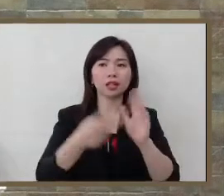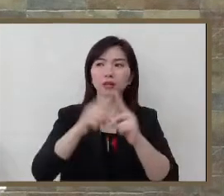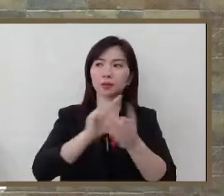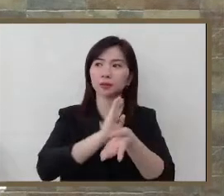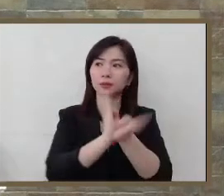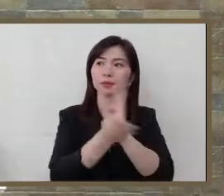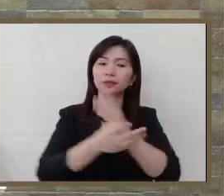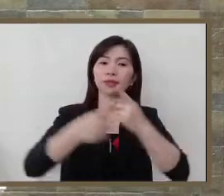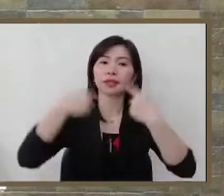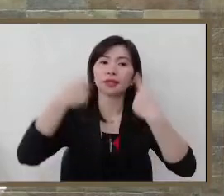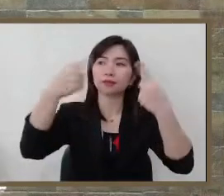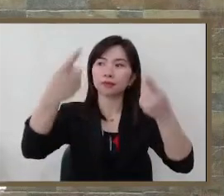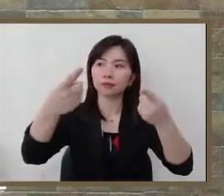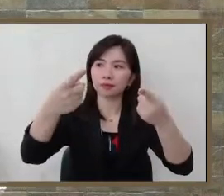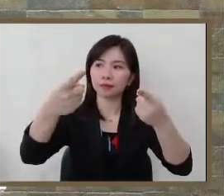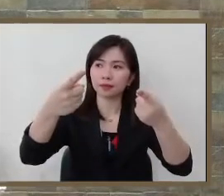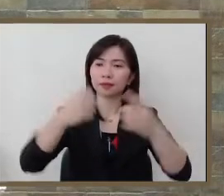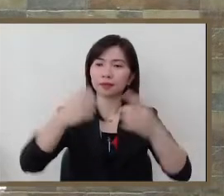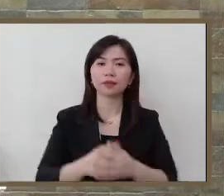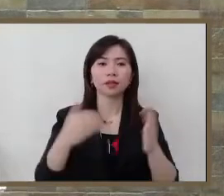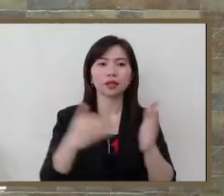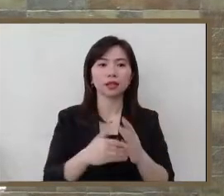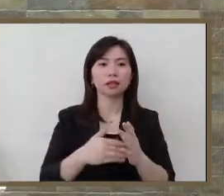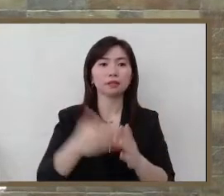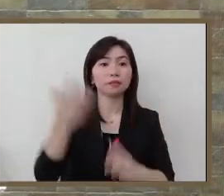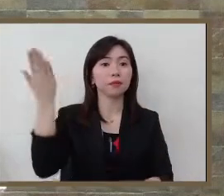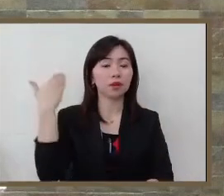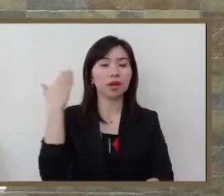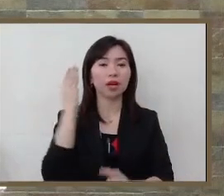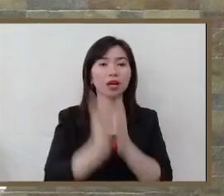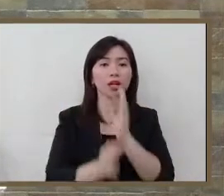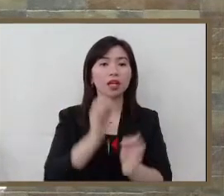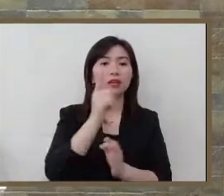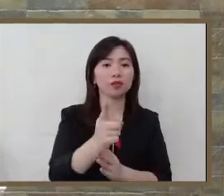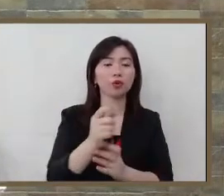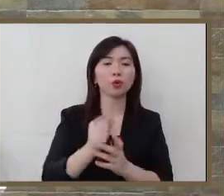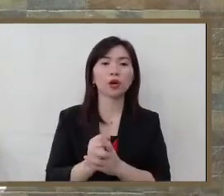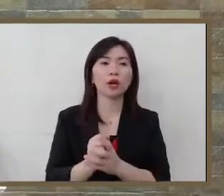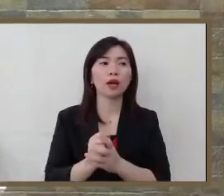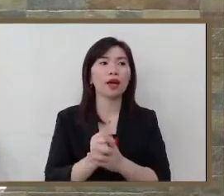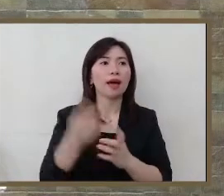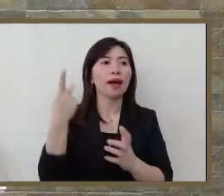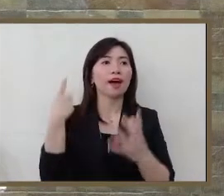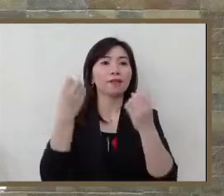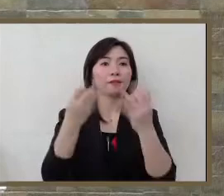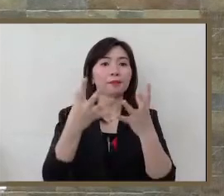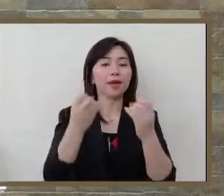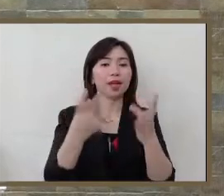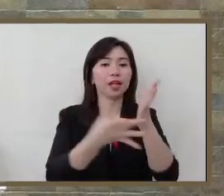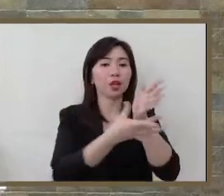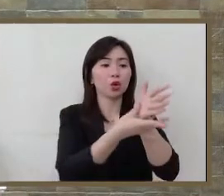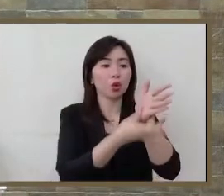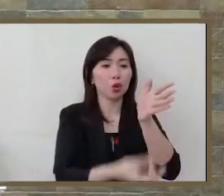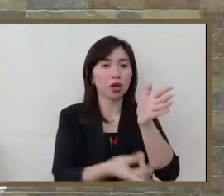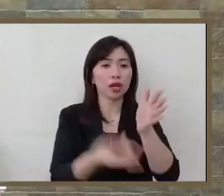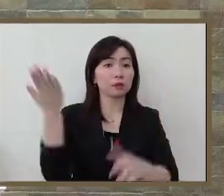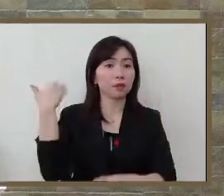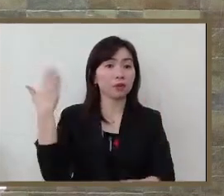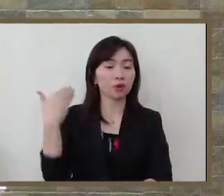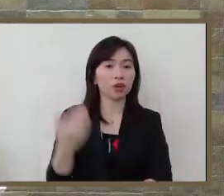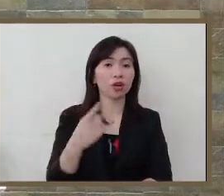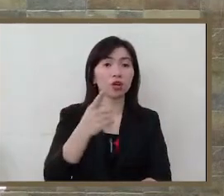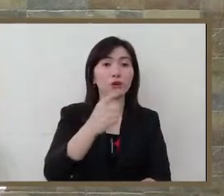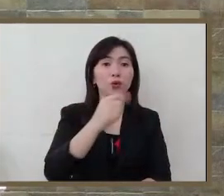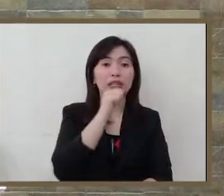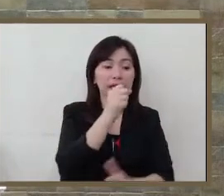During those times, kapag ikaw ay sumasagana sa oil, hindi ka ordinaryong tao. Hindi ka ordinaryong tao. And also,